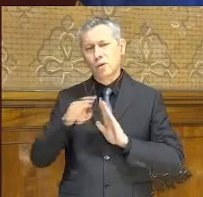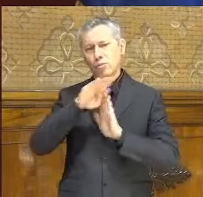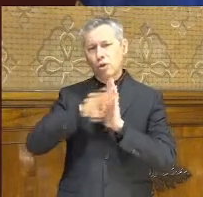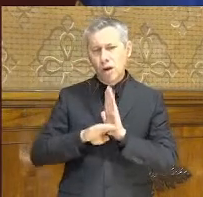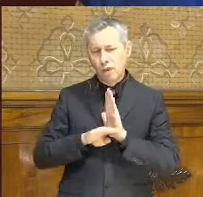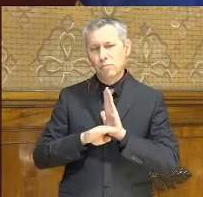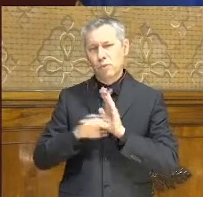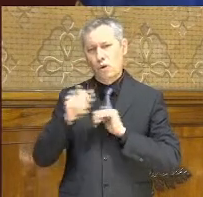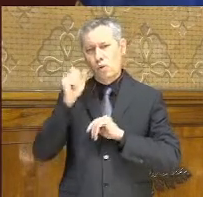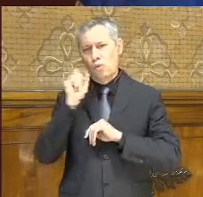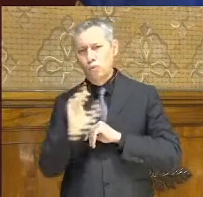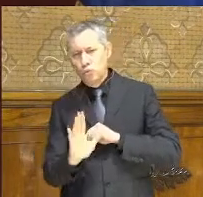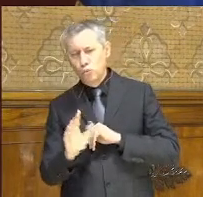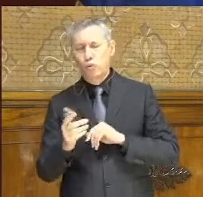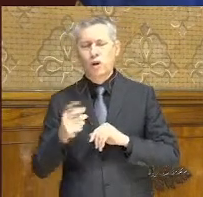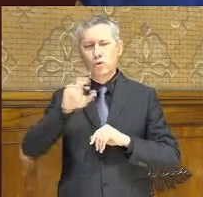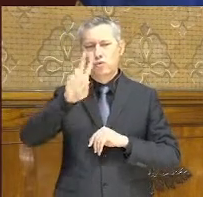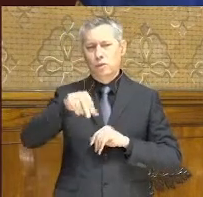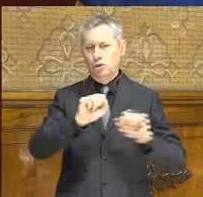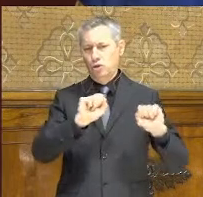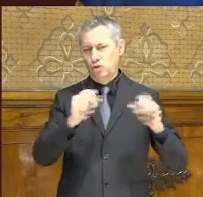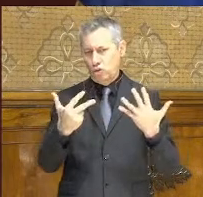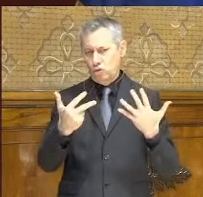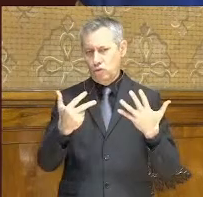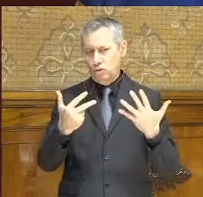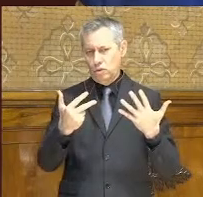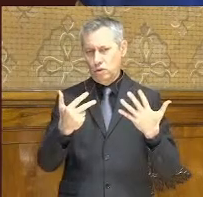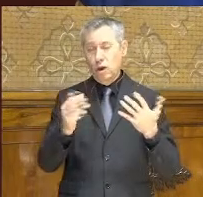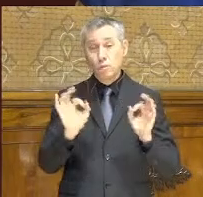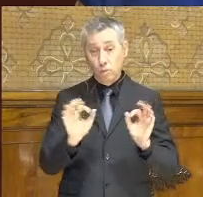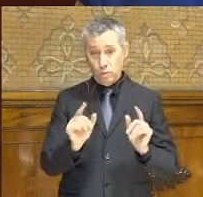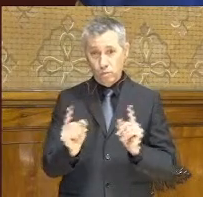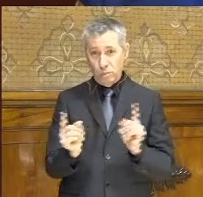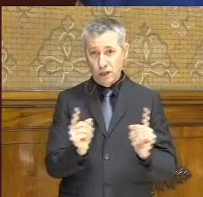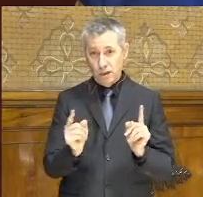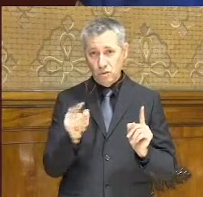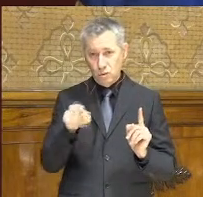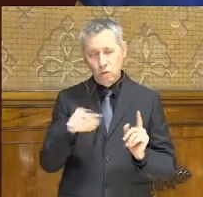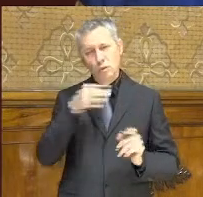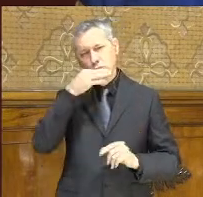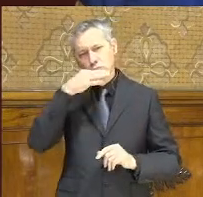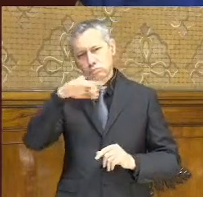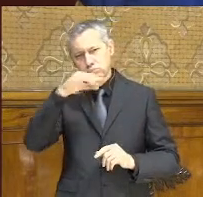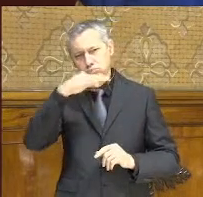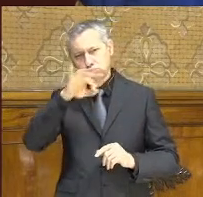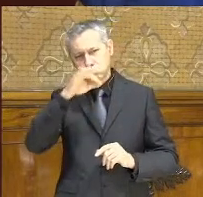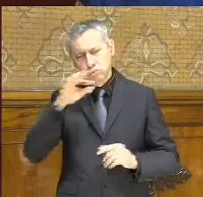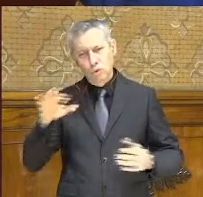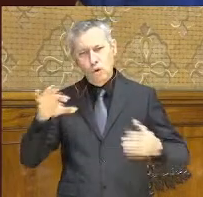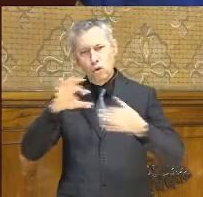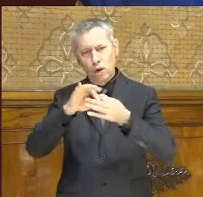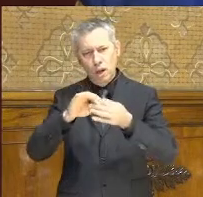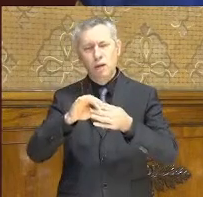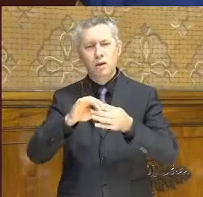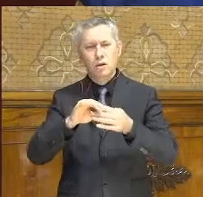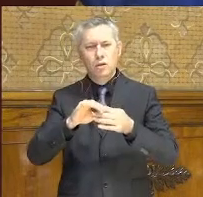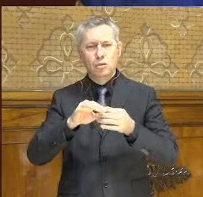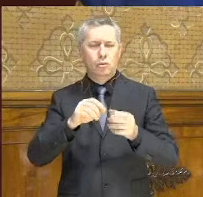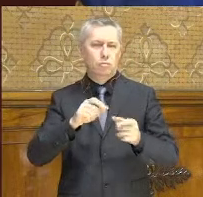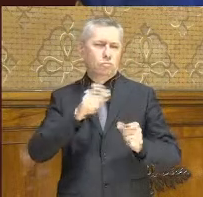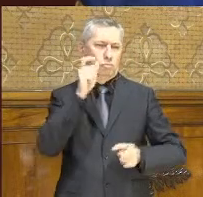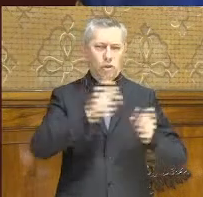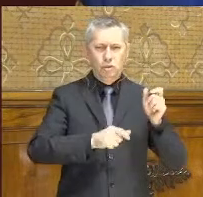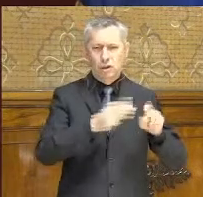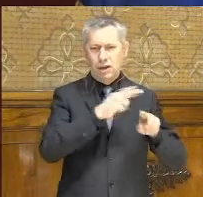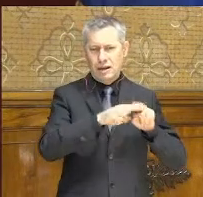Culture nel 2018 e in quel momento affrontò le questioni che riguardavano le migrazioni